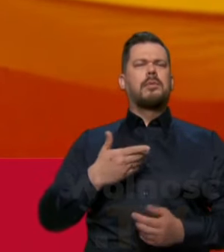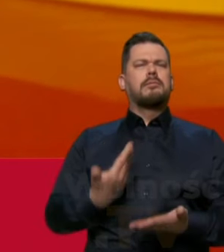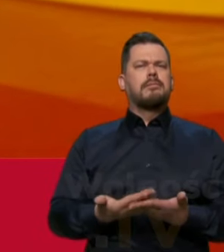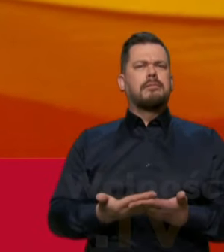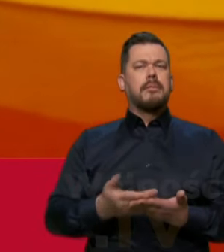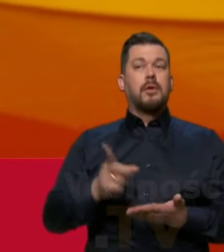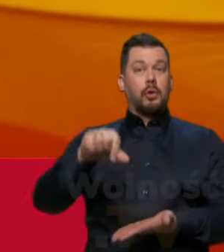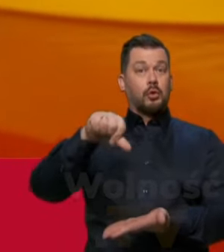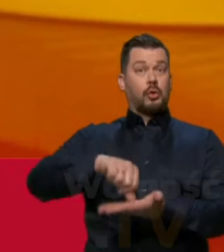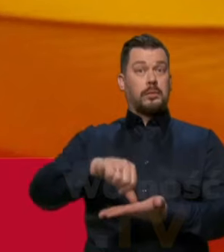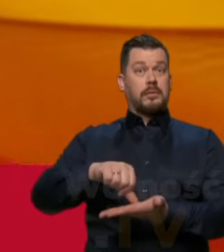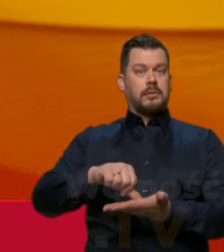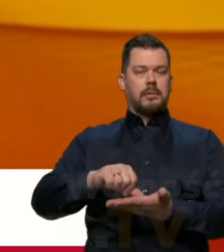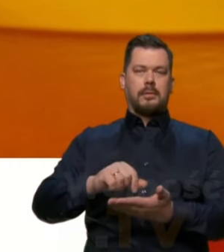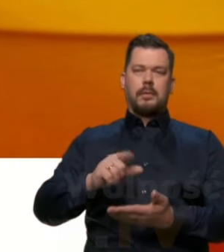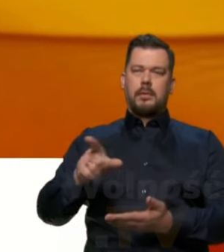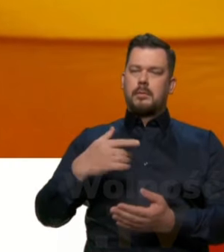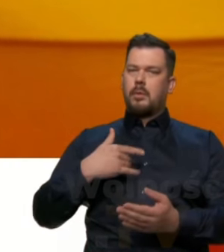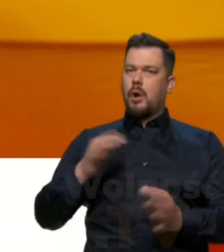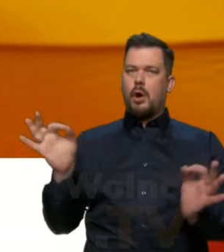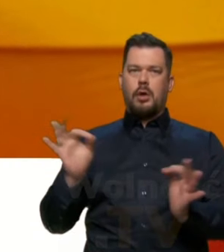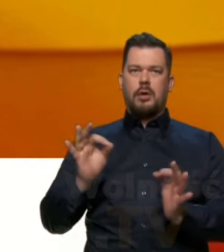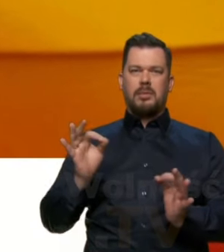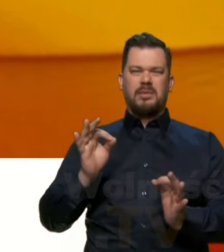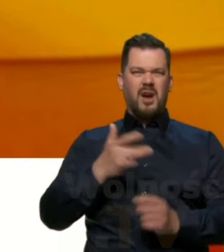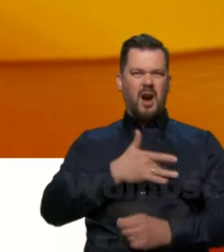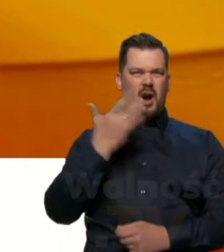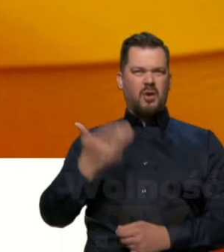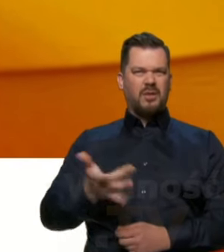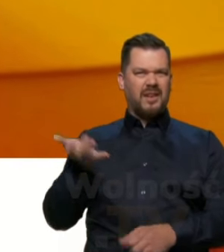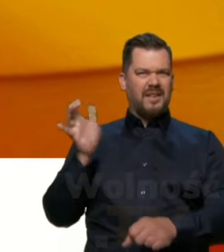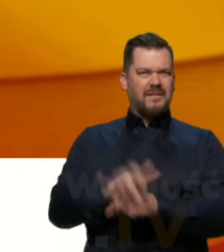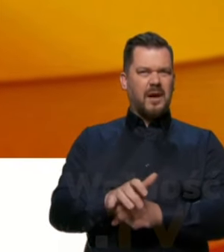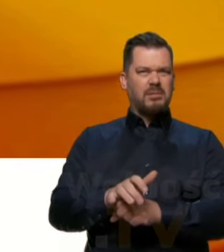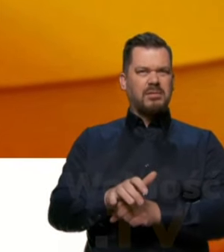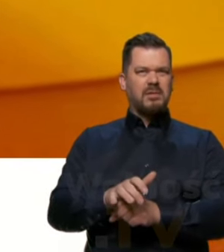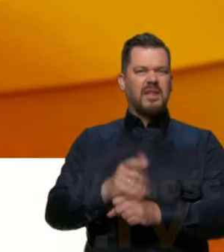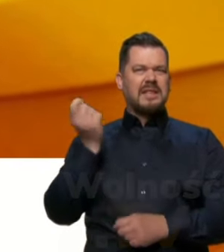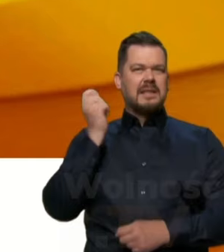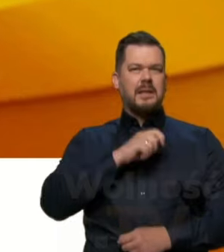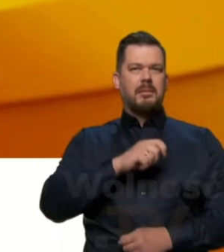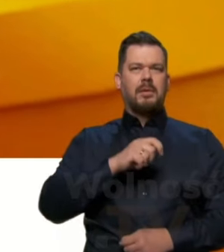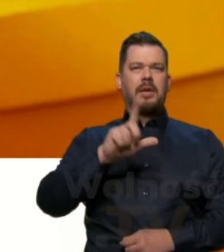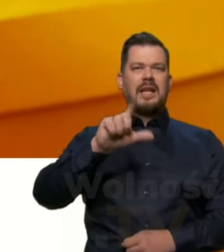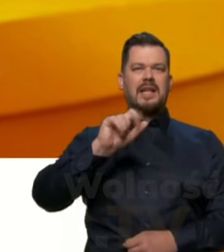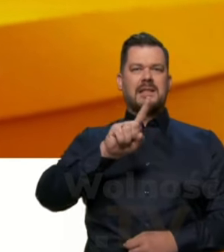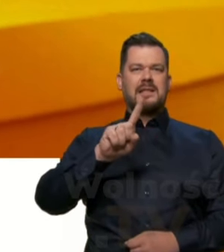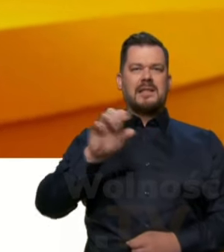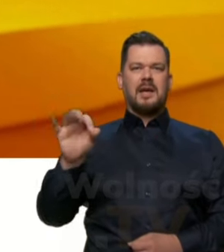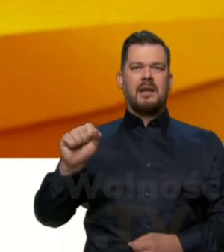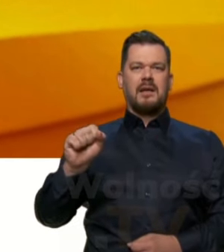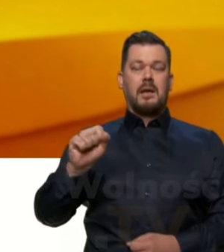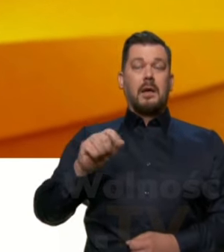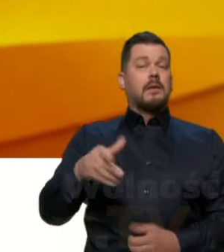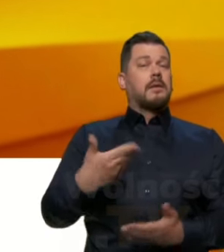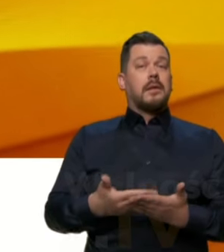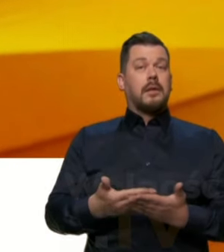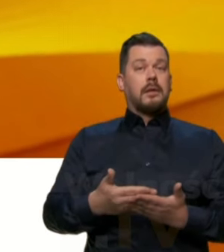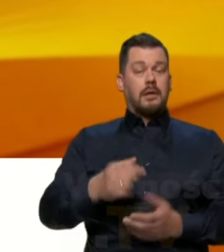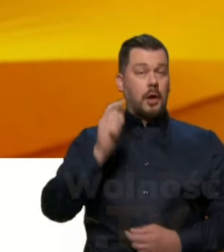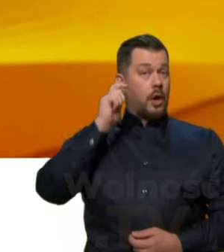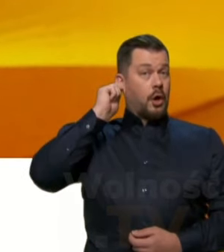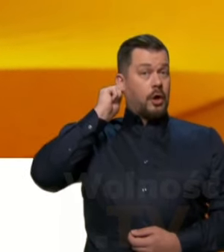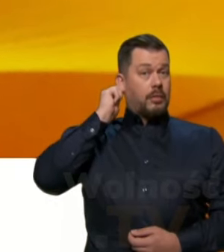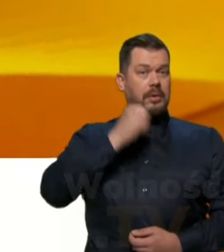która wydarzyła się w Śródmieściu, po brutalnym gwałcie i zabójstwie Lizy. I nie dziwne, że ten temat wrócił, bo kobiety w